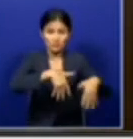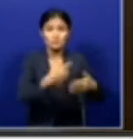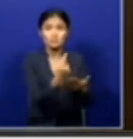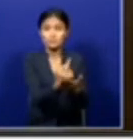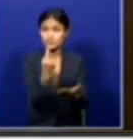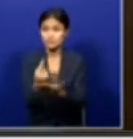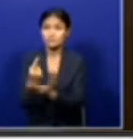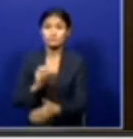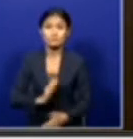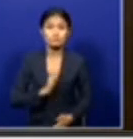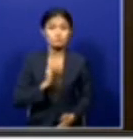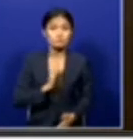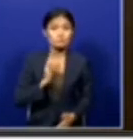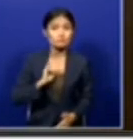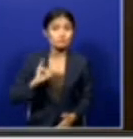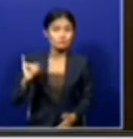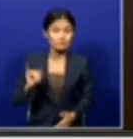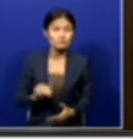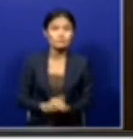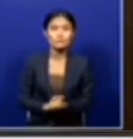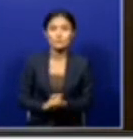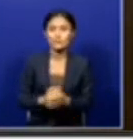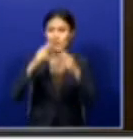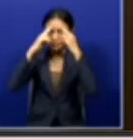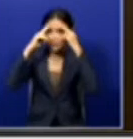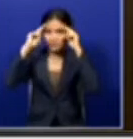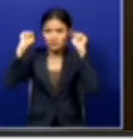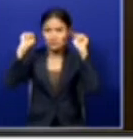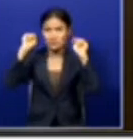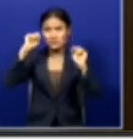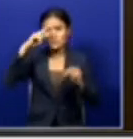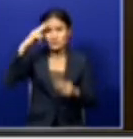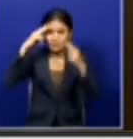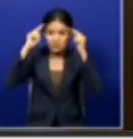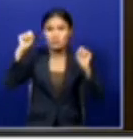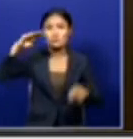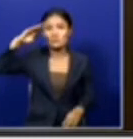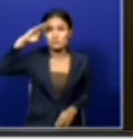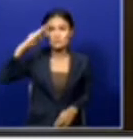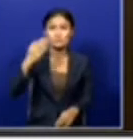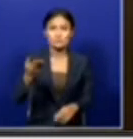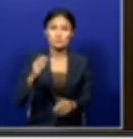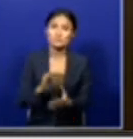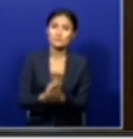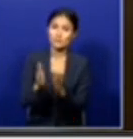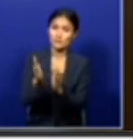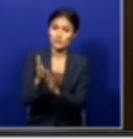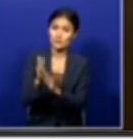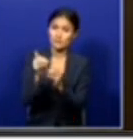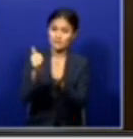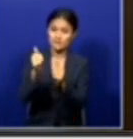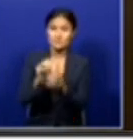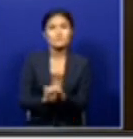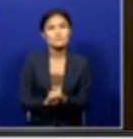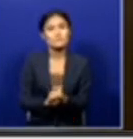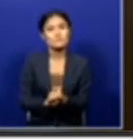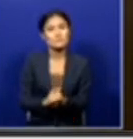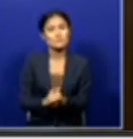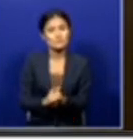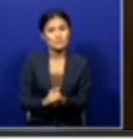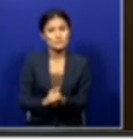รติท่านพลเอกประยุทธ์จันทร์โอชานะครับเป็นนายกผมถึงชื่นชมท่านไปแล้วท่านทำสถิติไป